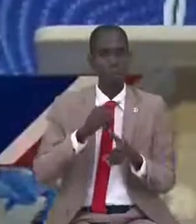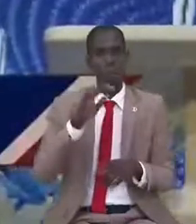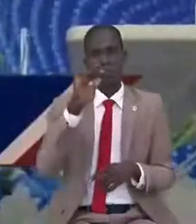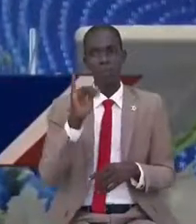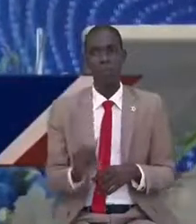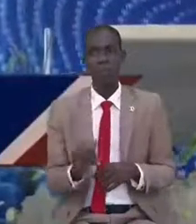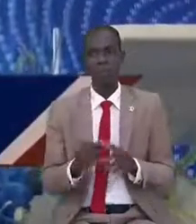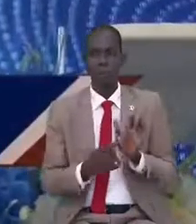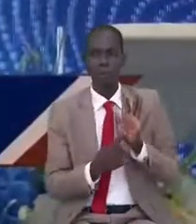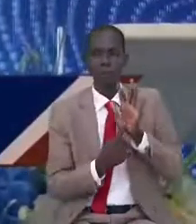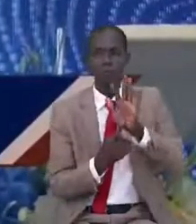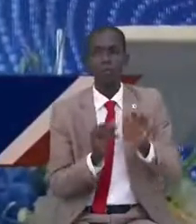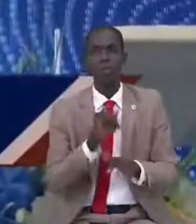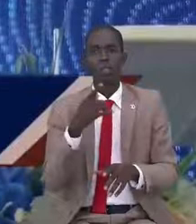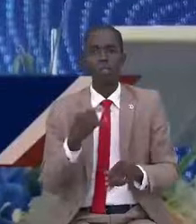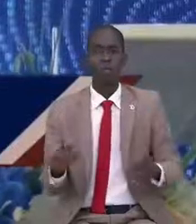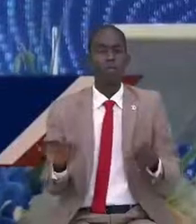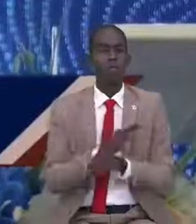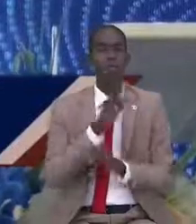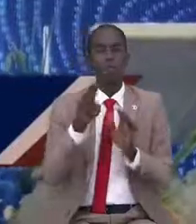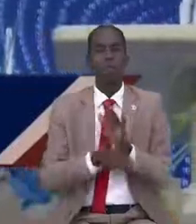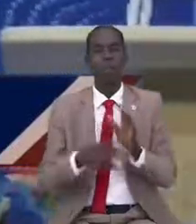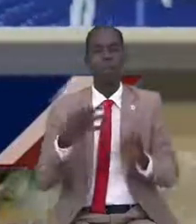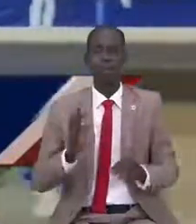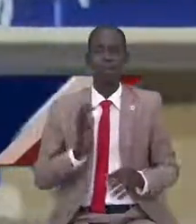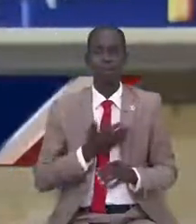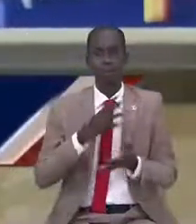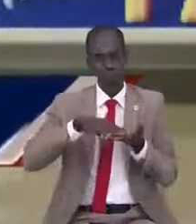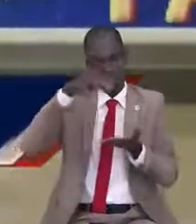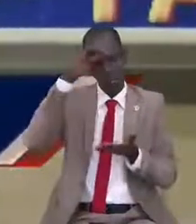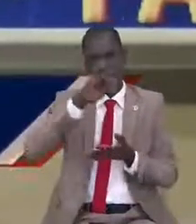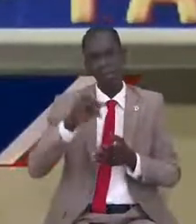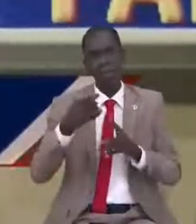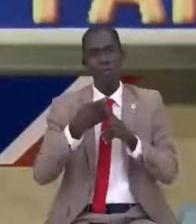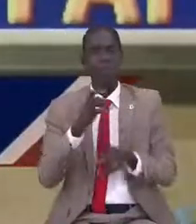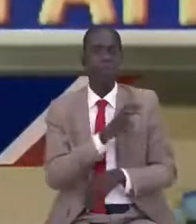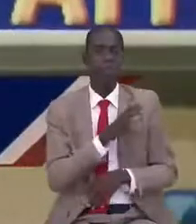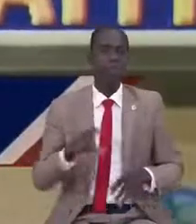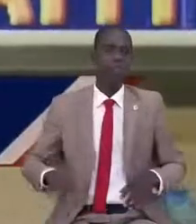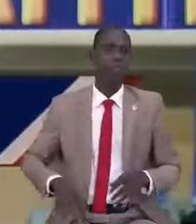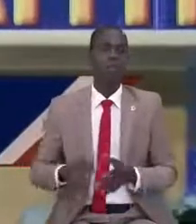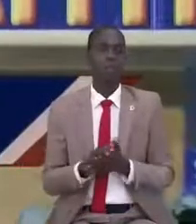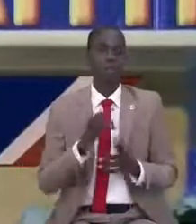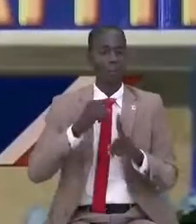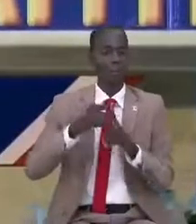Refléter positivement la plénitude de notre apprentissage de Christ.